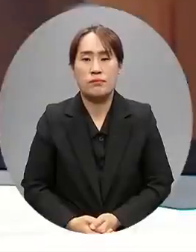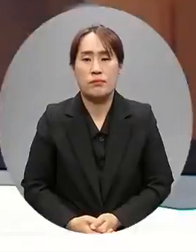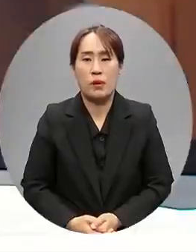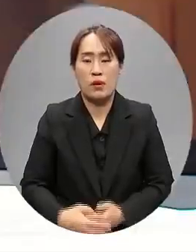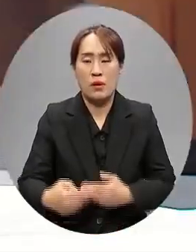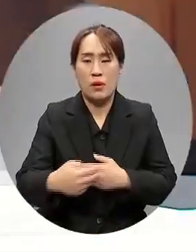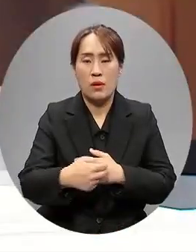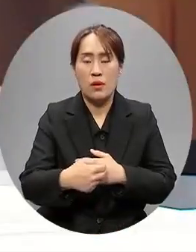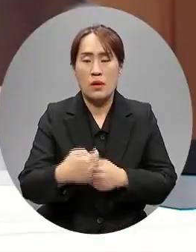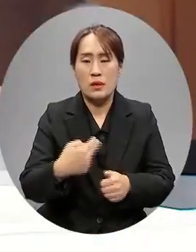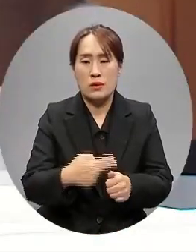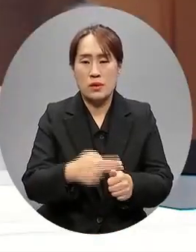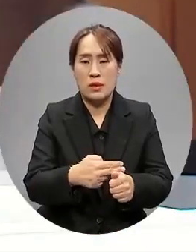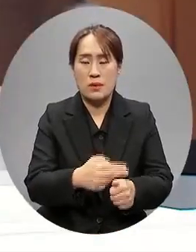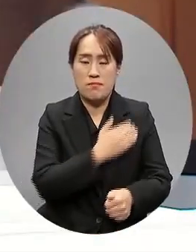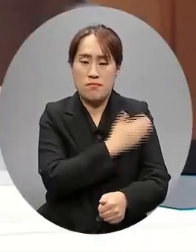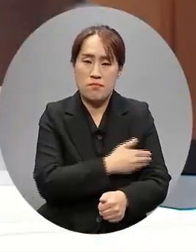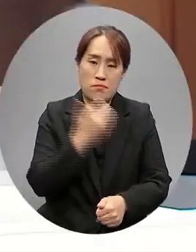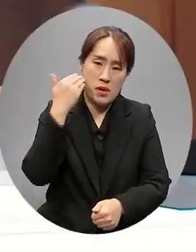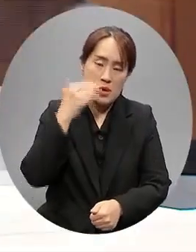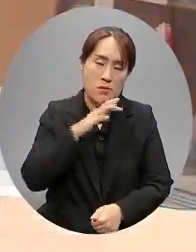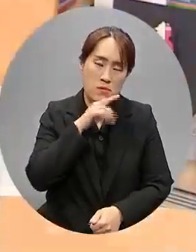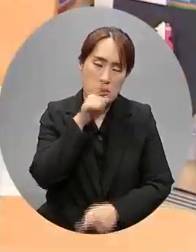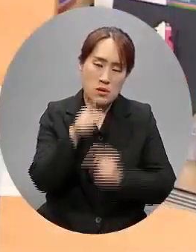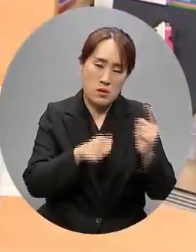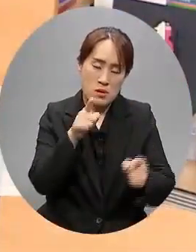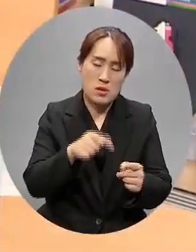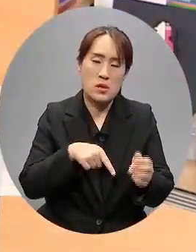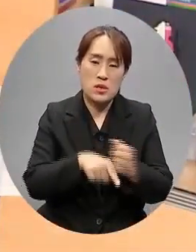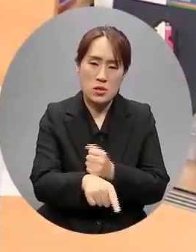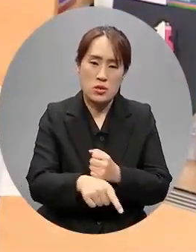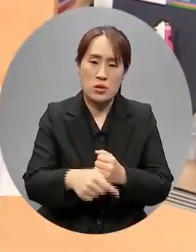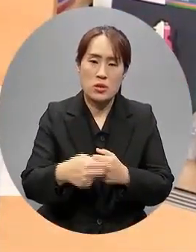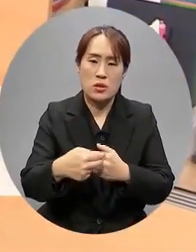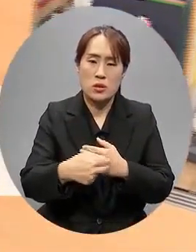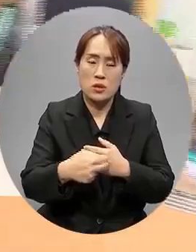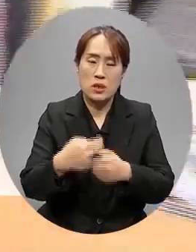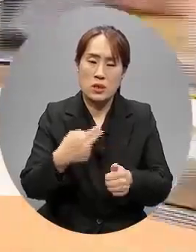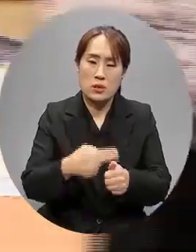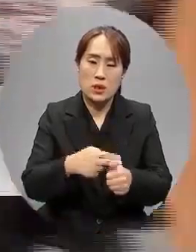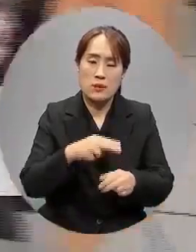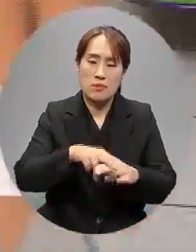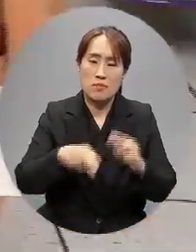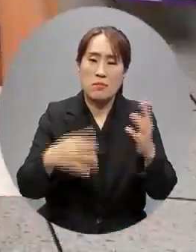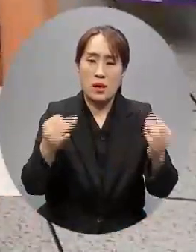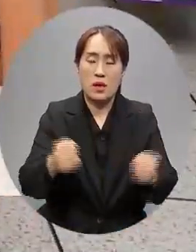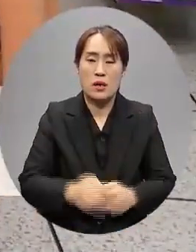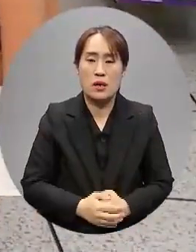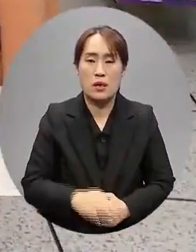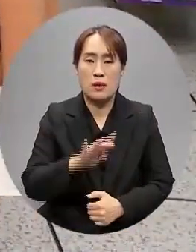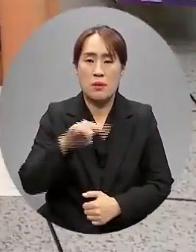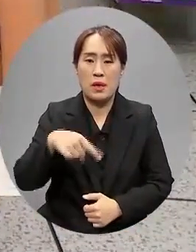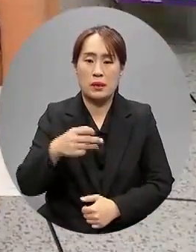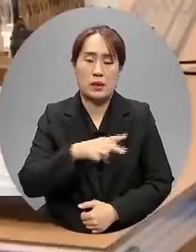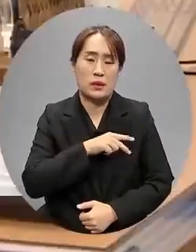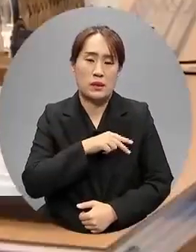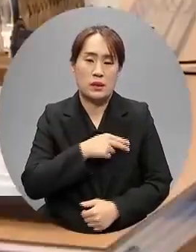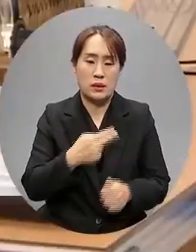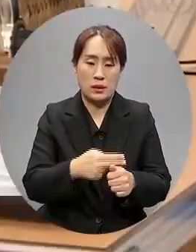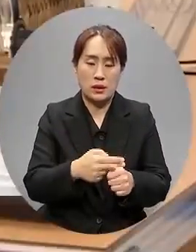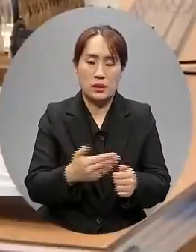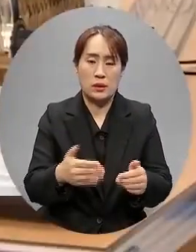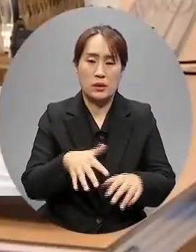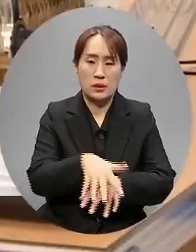교권 치매와 악성 민원 등을 이유로 중도 퇴직하는 교사들이 적지 않습니다 더불어민주당 백승아 의원과 교사